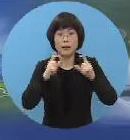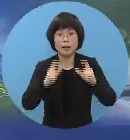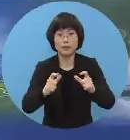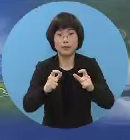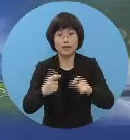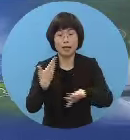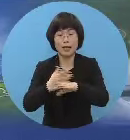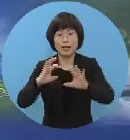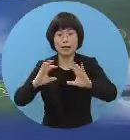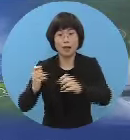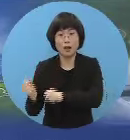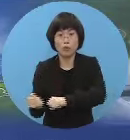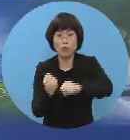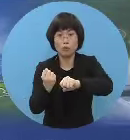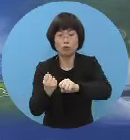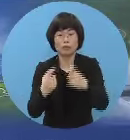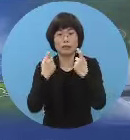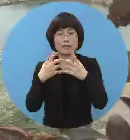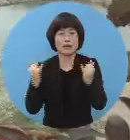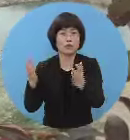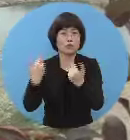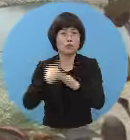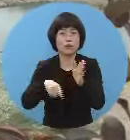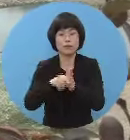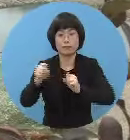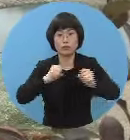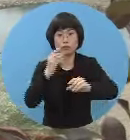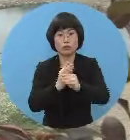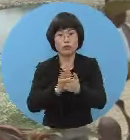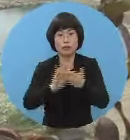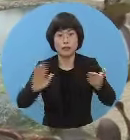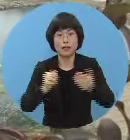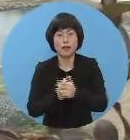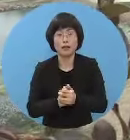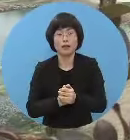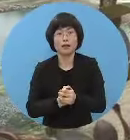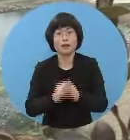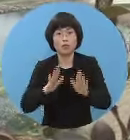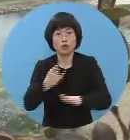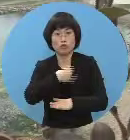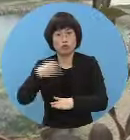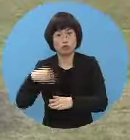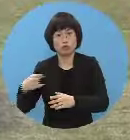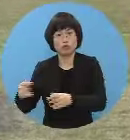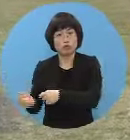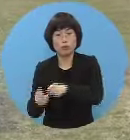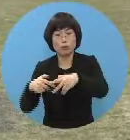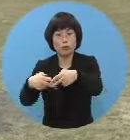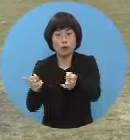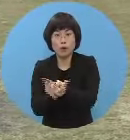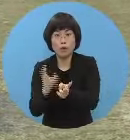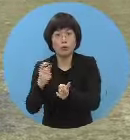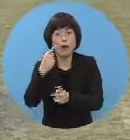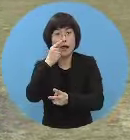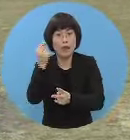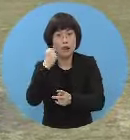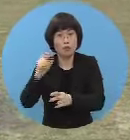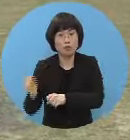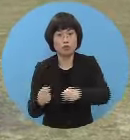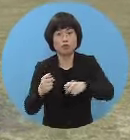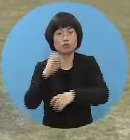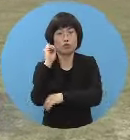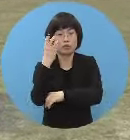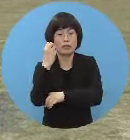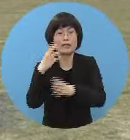전라남도가 해외 골프 관광객 유치에 나섰습니다. 도는 23일부터 31일까지 중국 골프 동호인과 일본 골프 언론